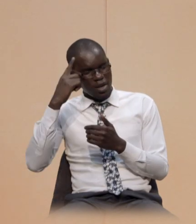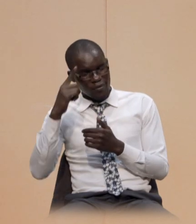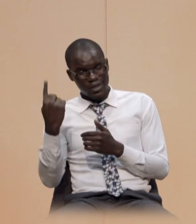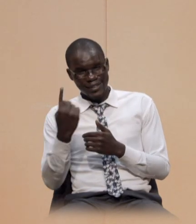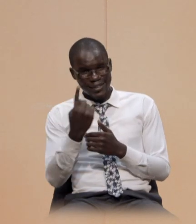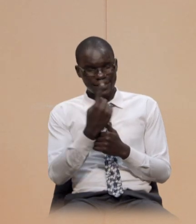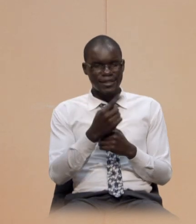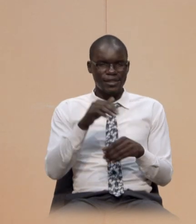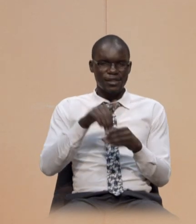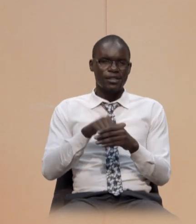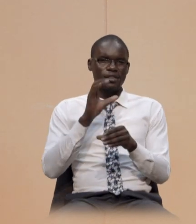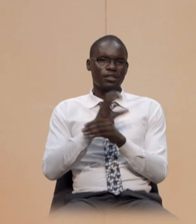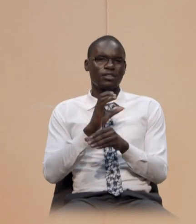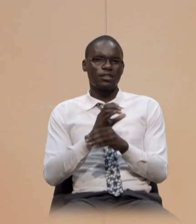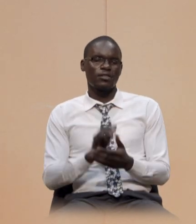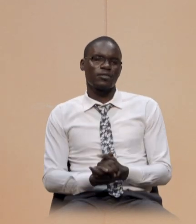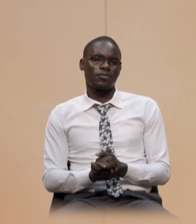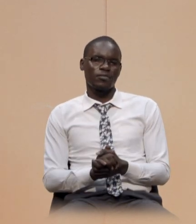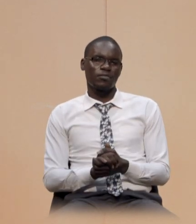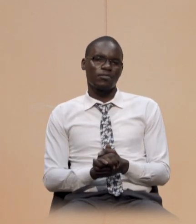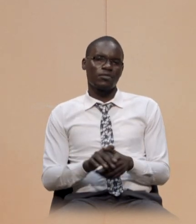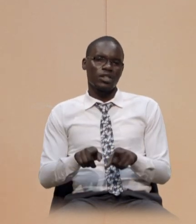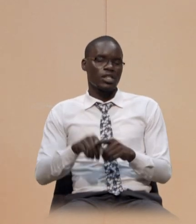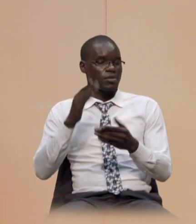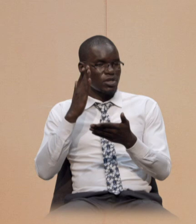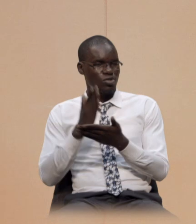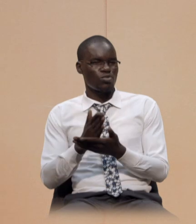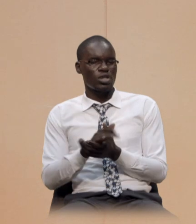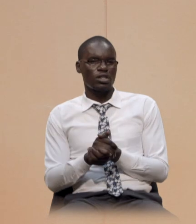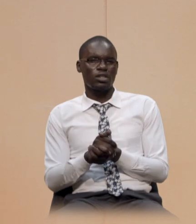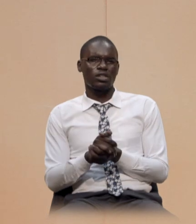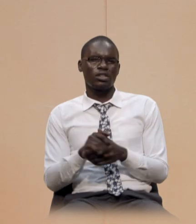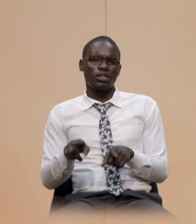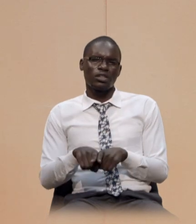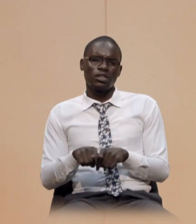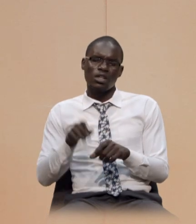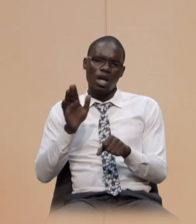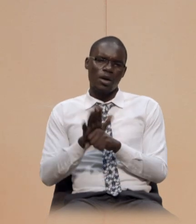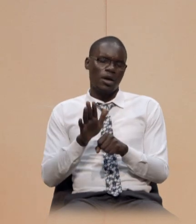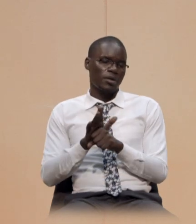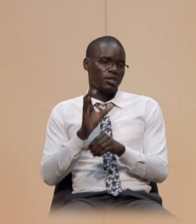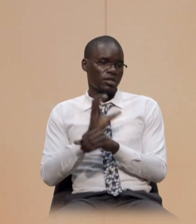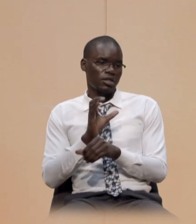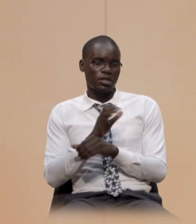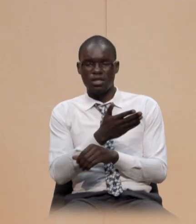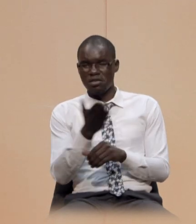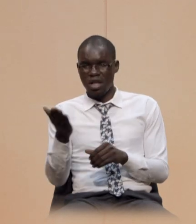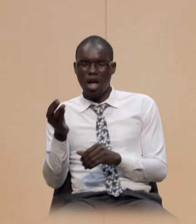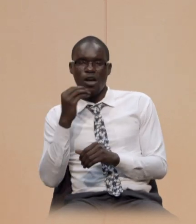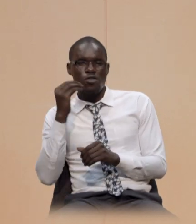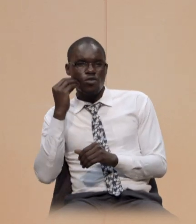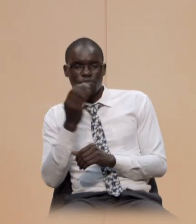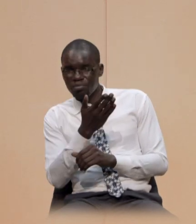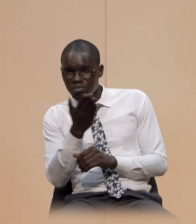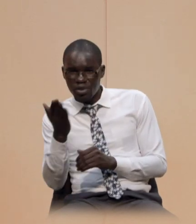widows katika kanisa. Kwa ukweli utakuta kanisa mengi, makanisa nyingi hapo kijijini,